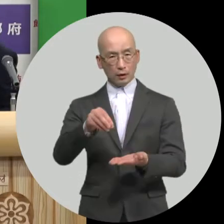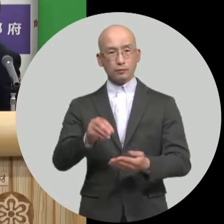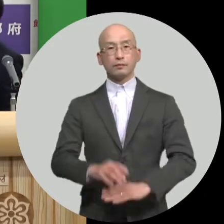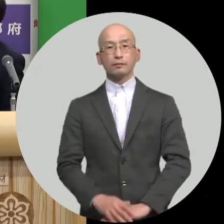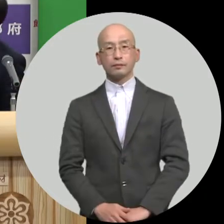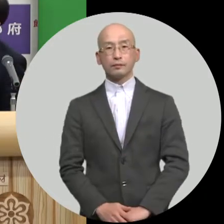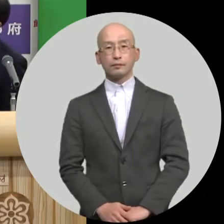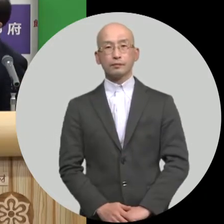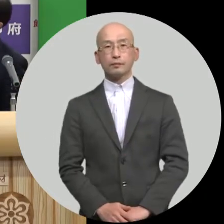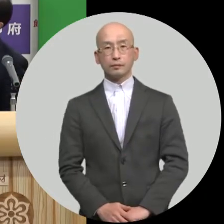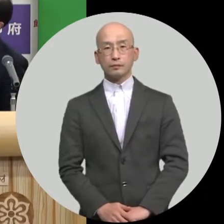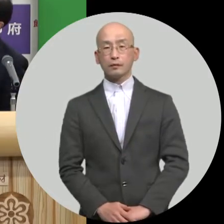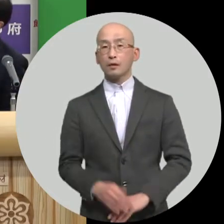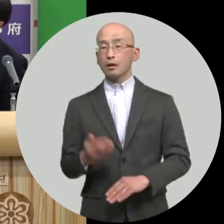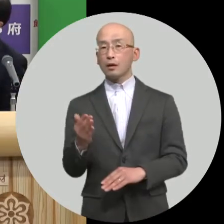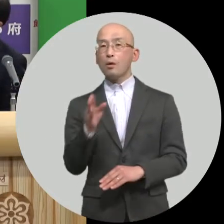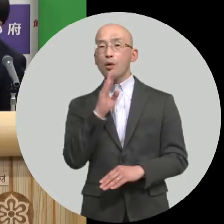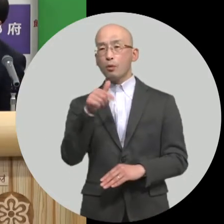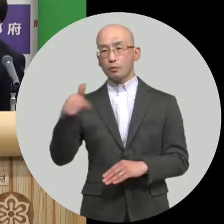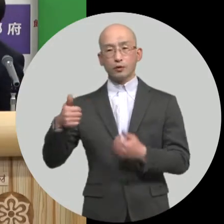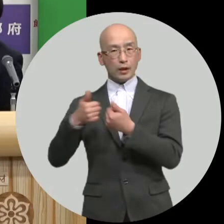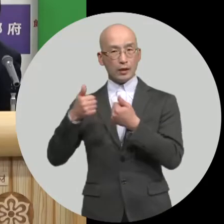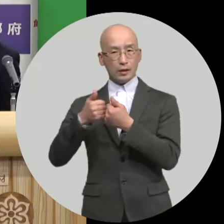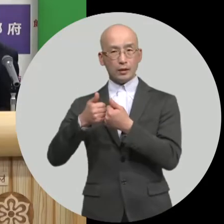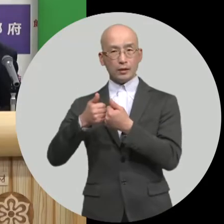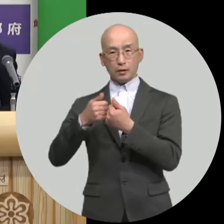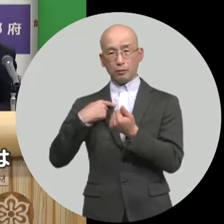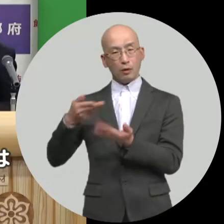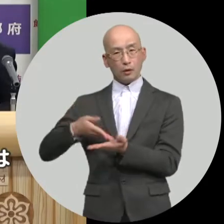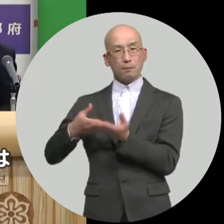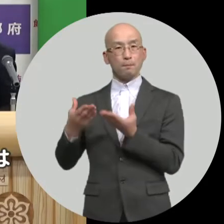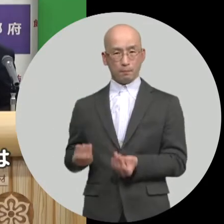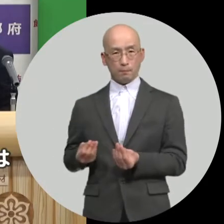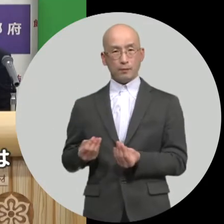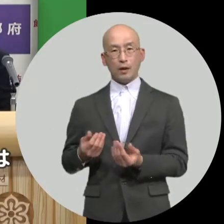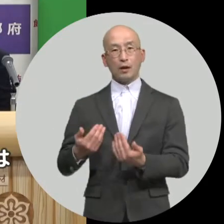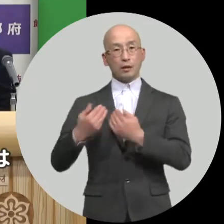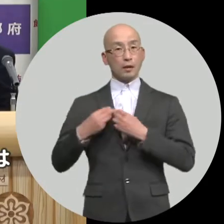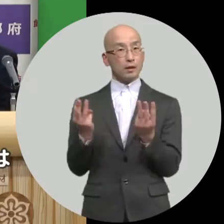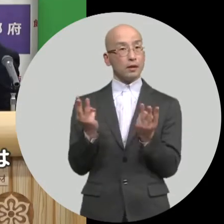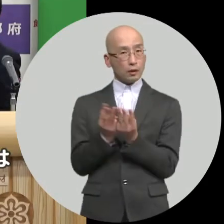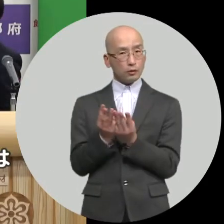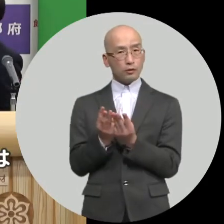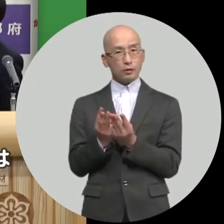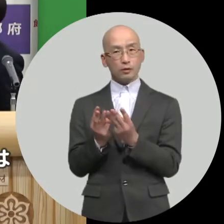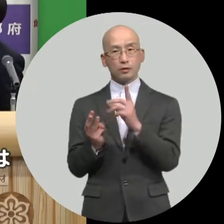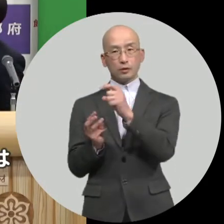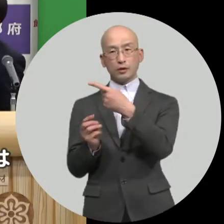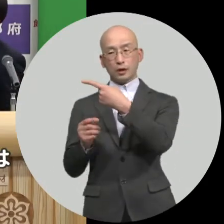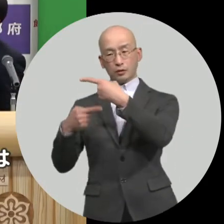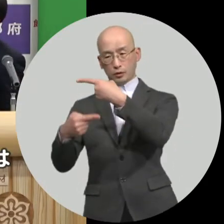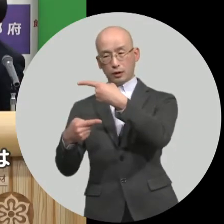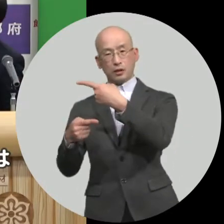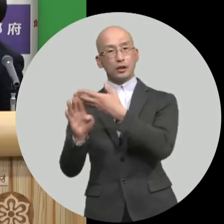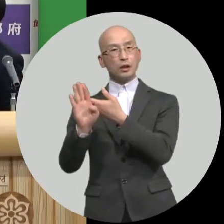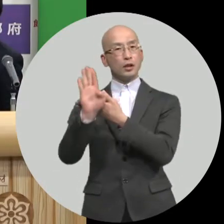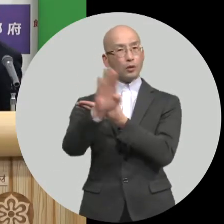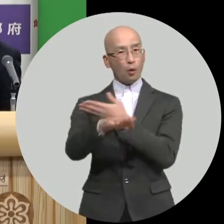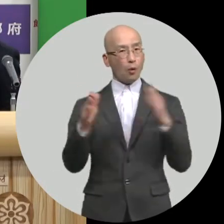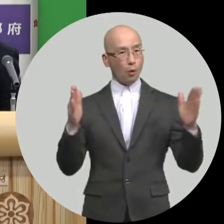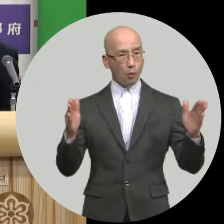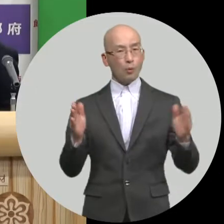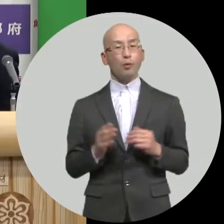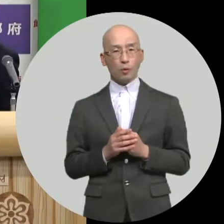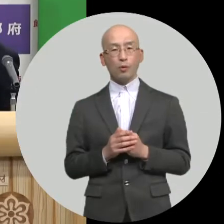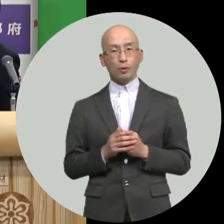先ほどの本部会議で申し上げましたけれども、感染者、11月1日以降の感染者の約